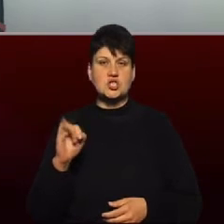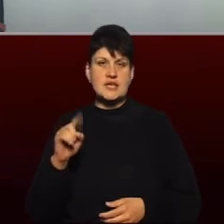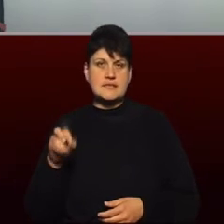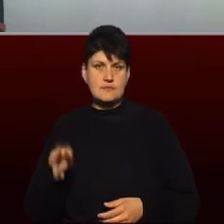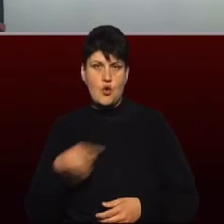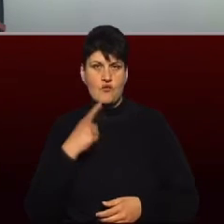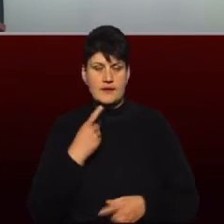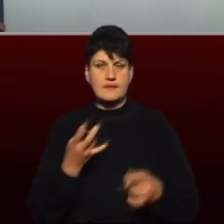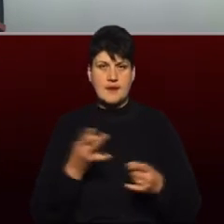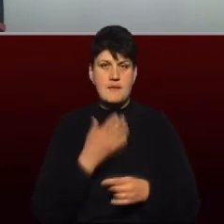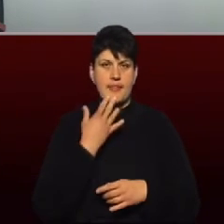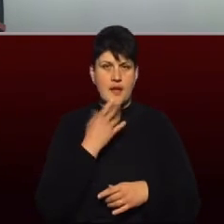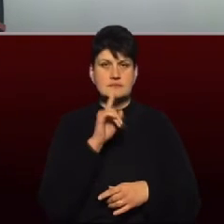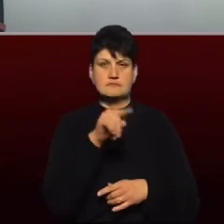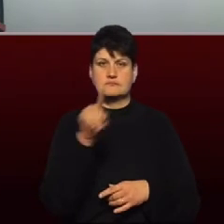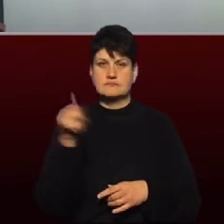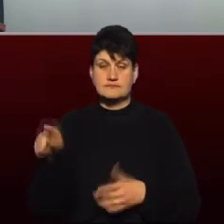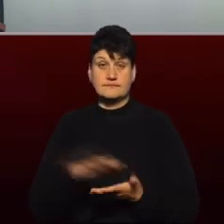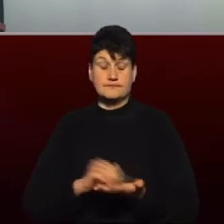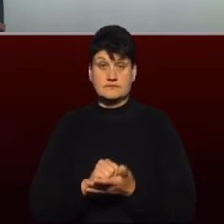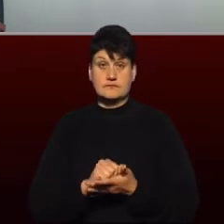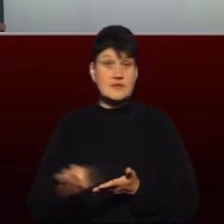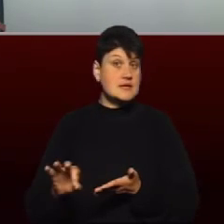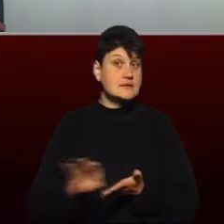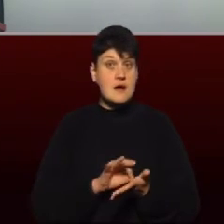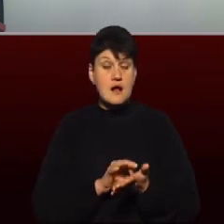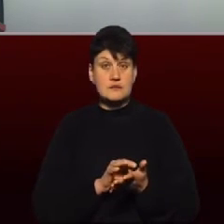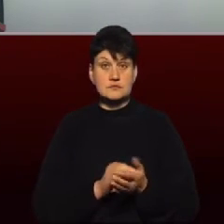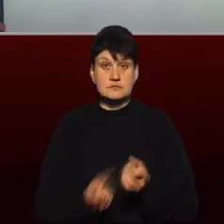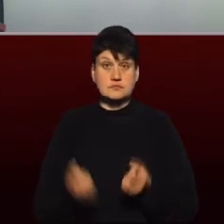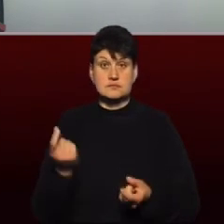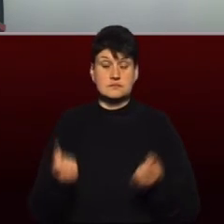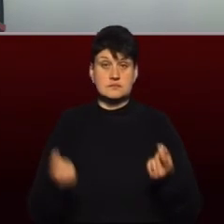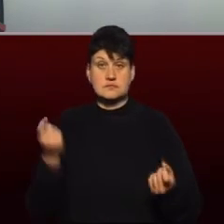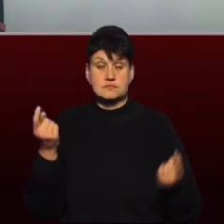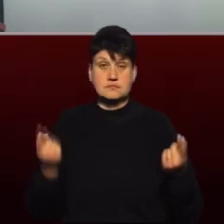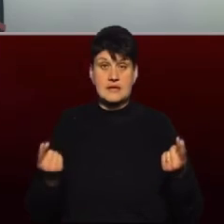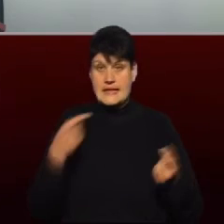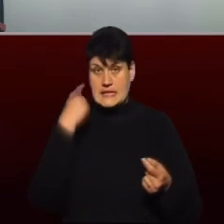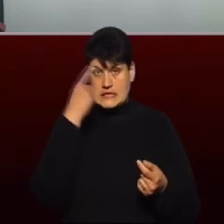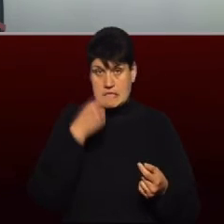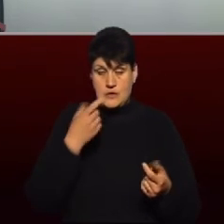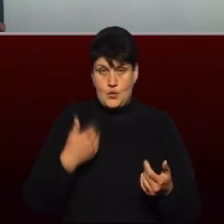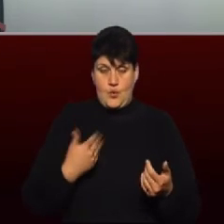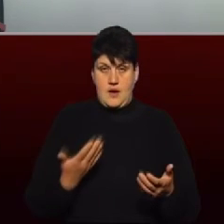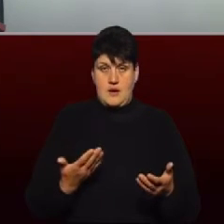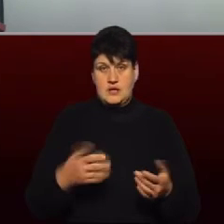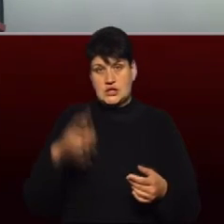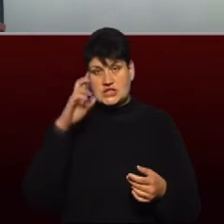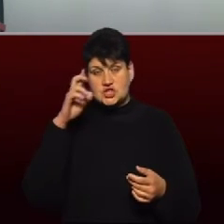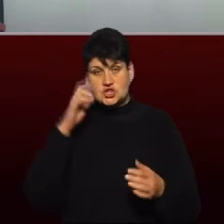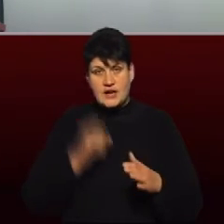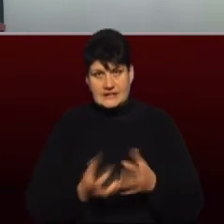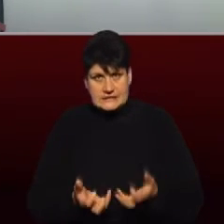І, відповідно, воно миттєво проростає на ґрунті індивідуальному. Оце ще державно підтримано. Ну,